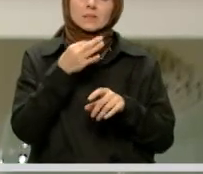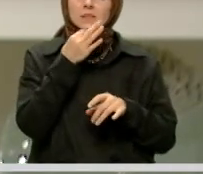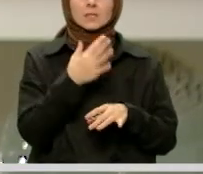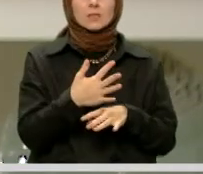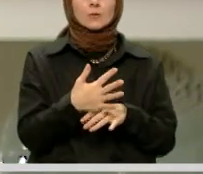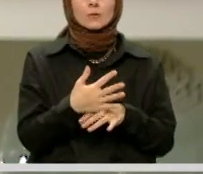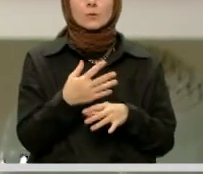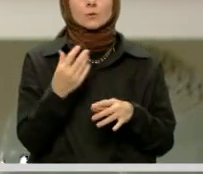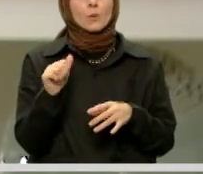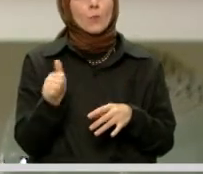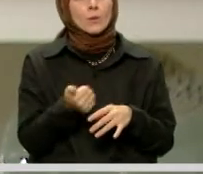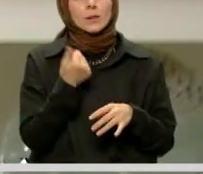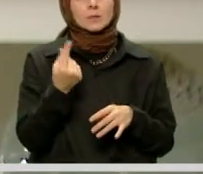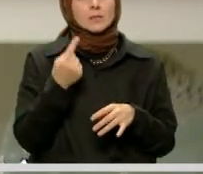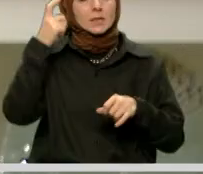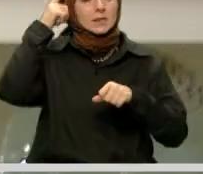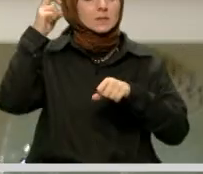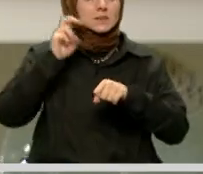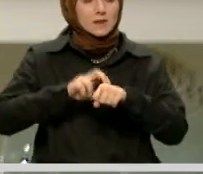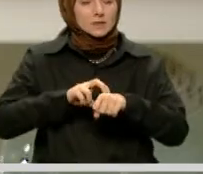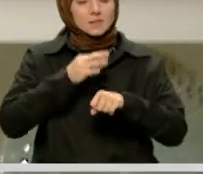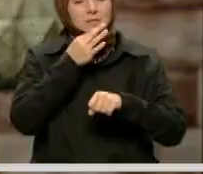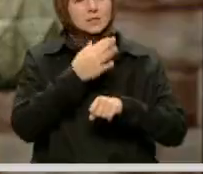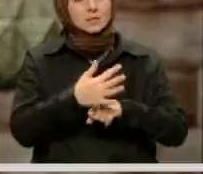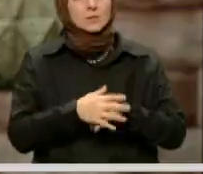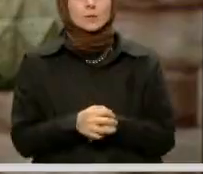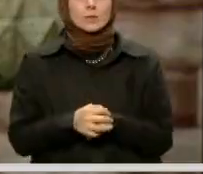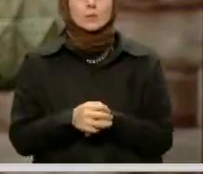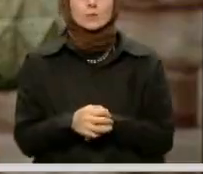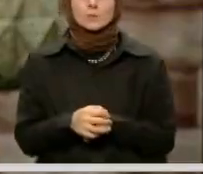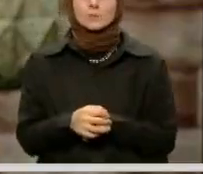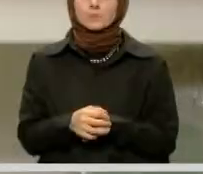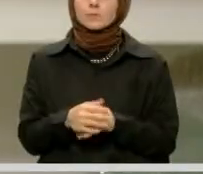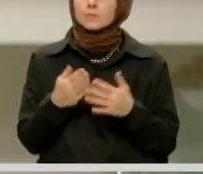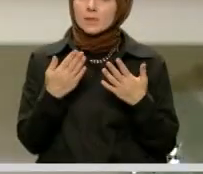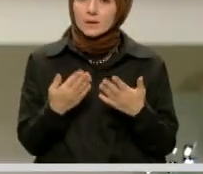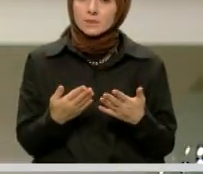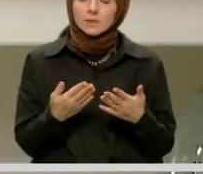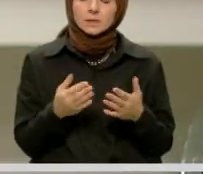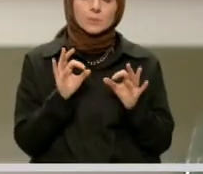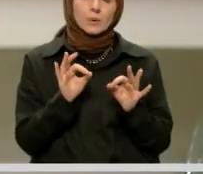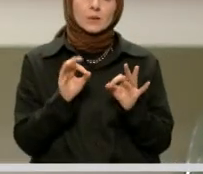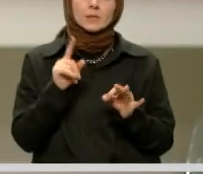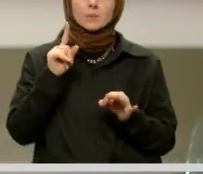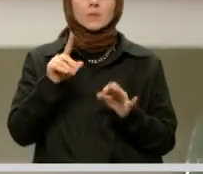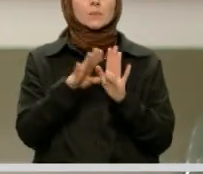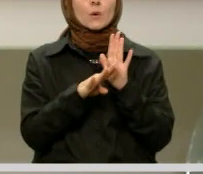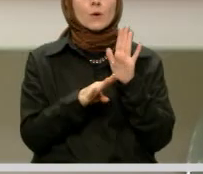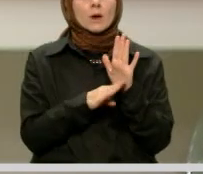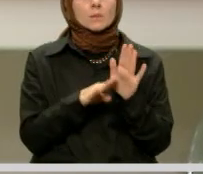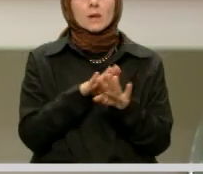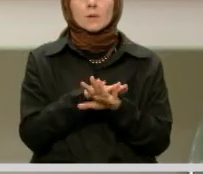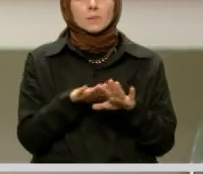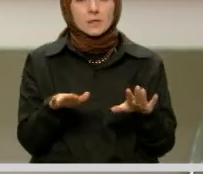aslında ne kadar önemli bir ay içerisinde olduğumuzu. Tekrardan teşekkür ediyoruz. Ben teşekkür ederim. Evet efendim, böylelikle bir yayınımızı daha